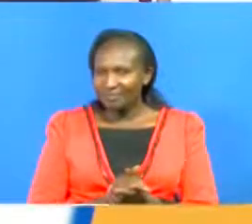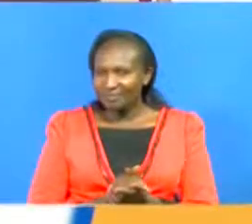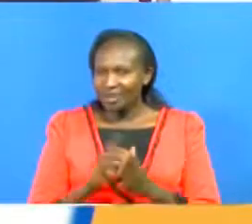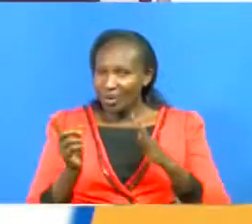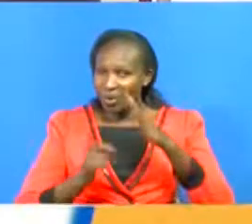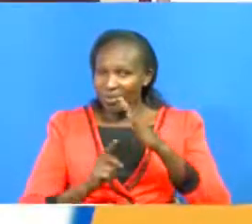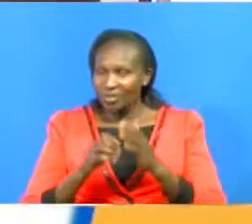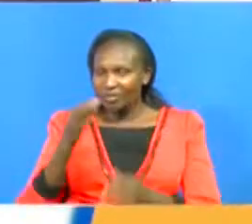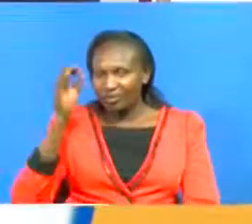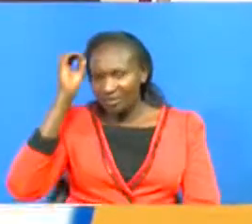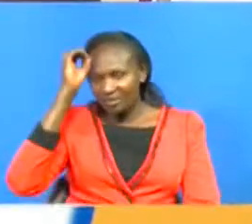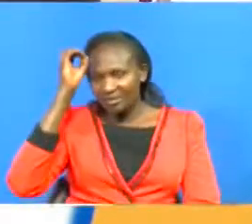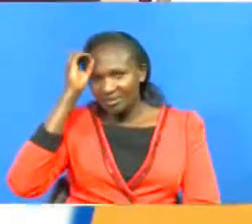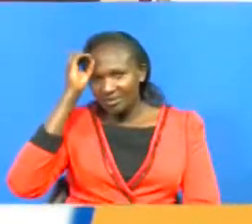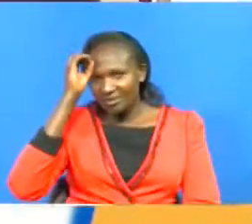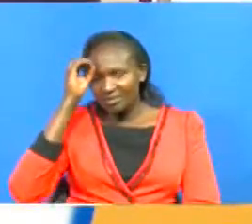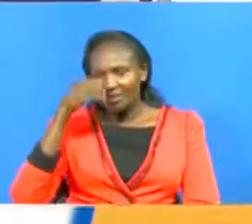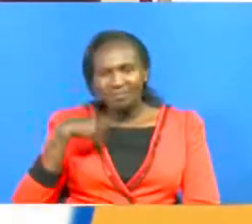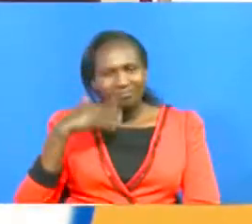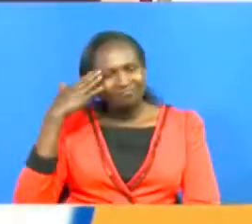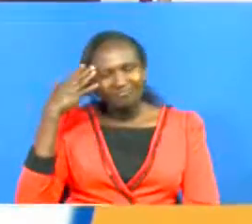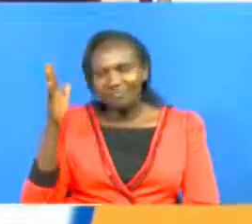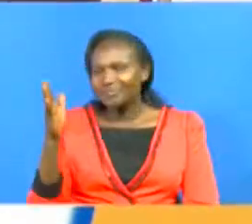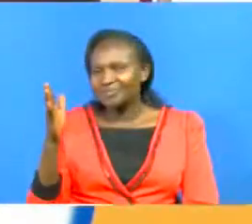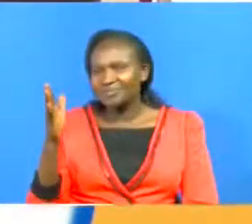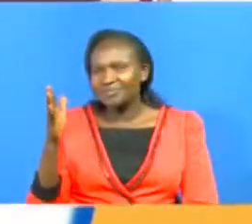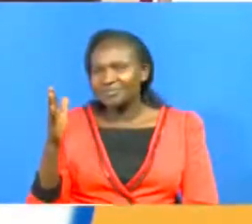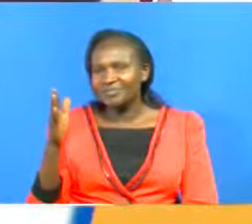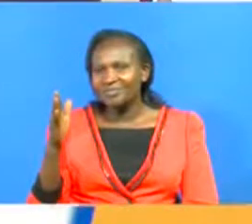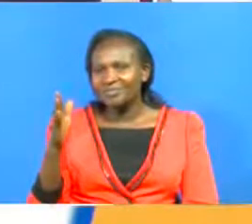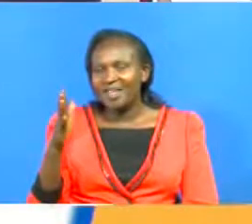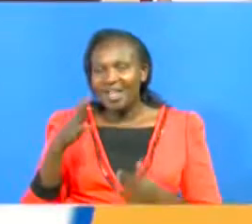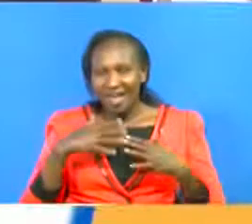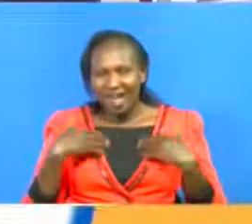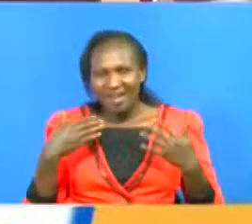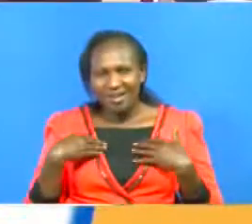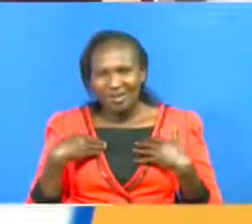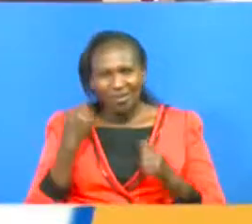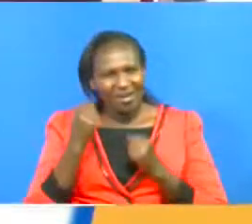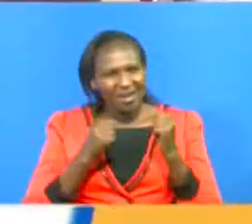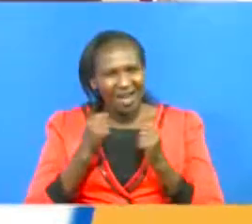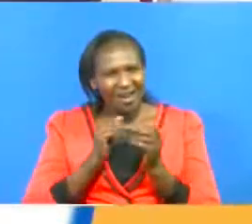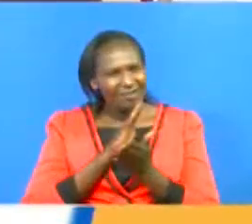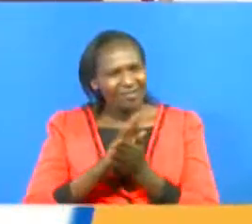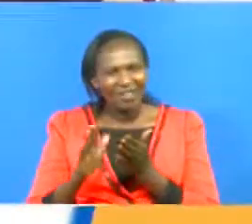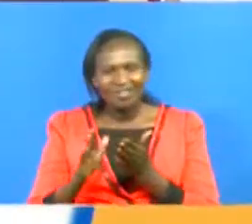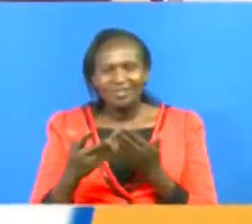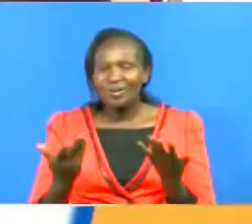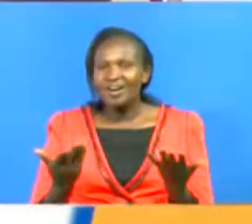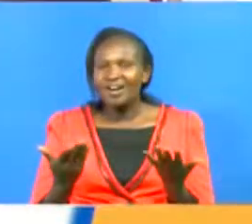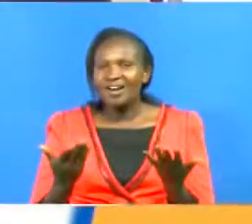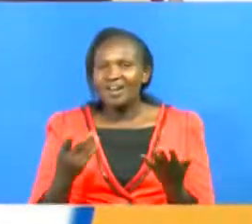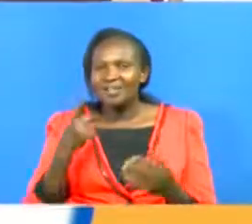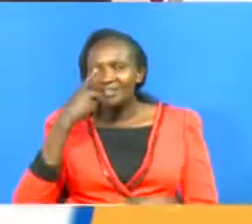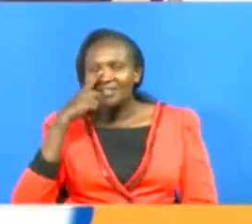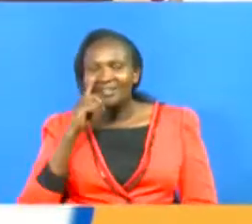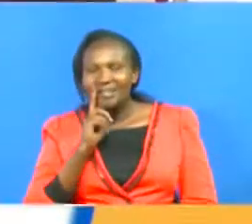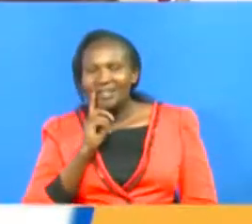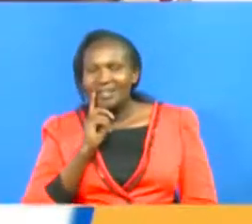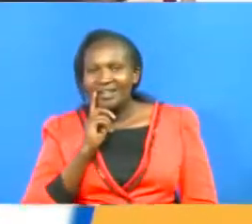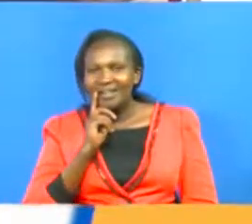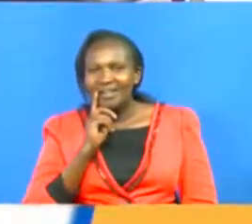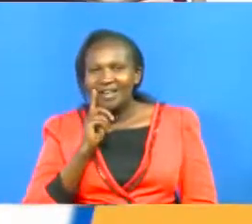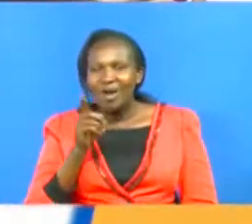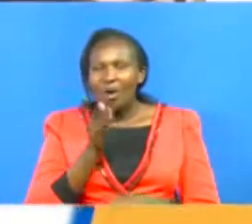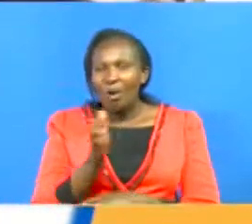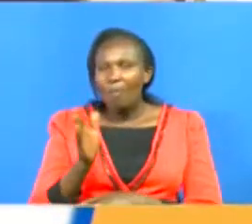wa elimu anaitwa nani? Hapo sijui. Mnyama mwenye anakimbia kwa kasi sana duniani anaitwa nani? Chita. Rais Barack Obama aliingia